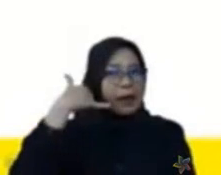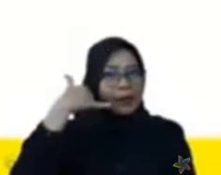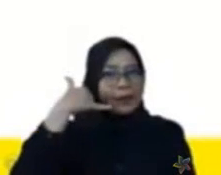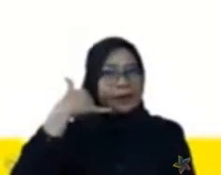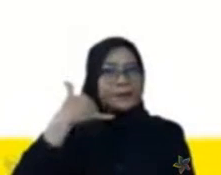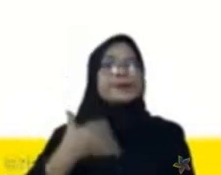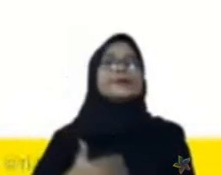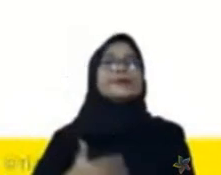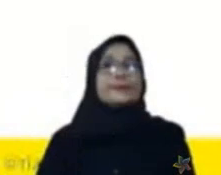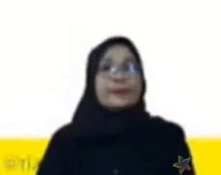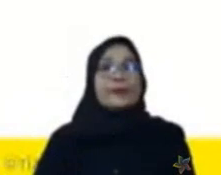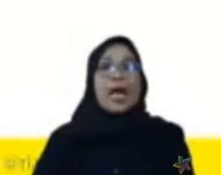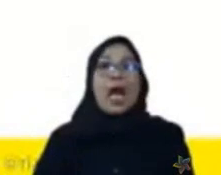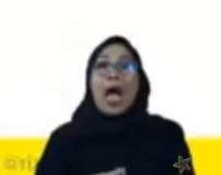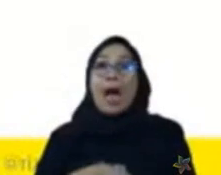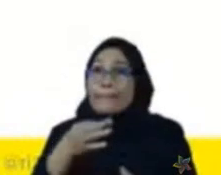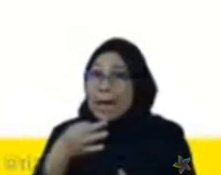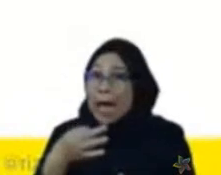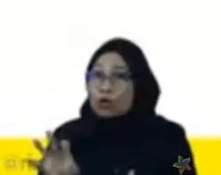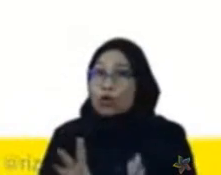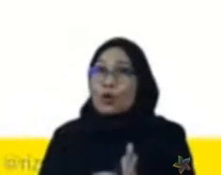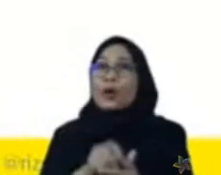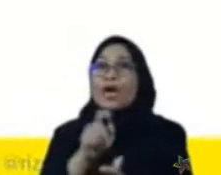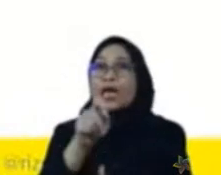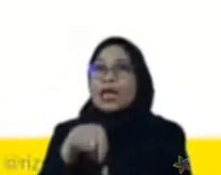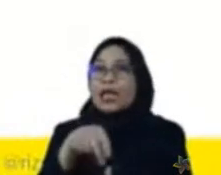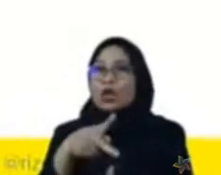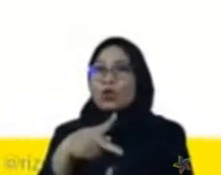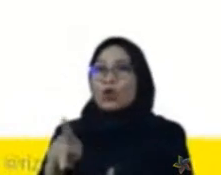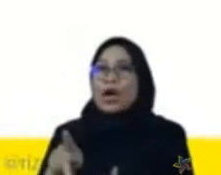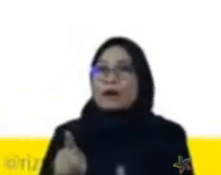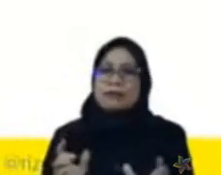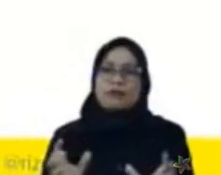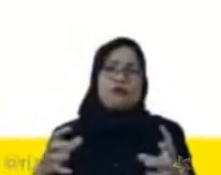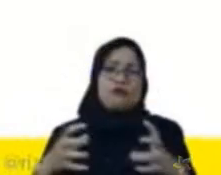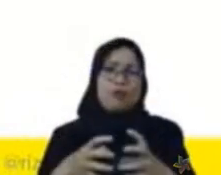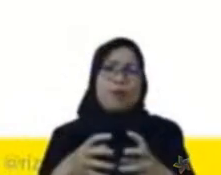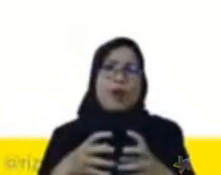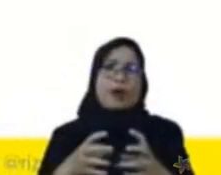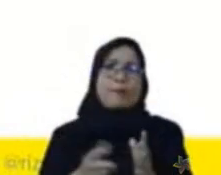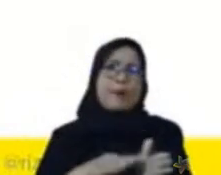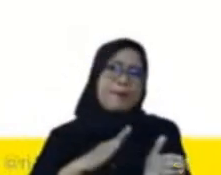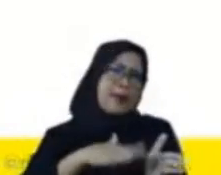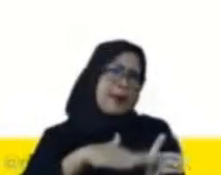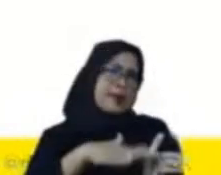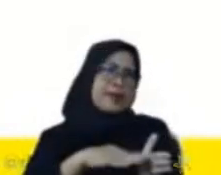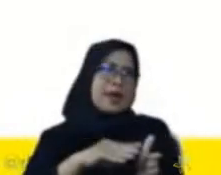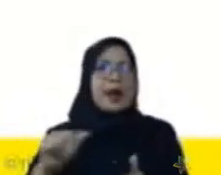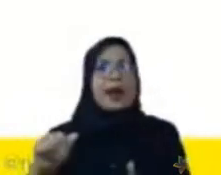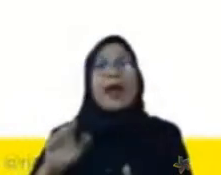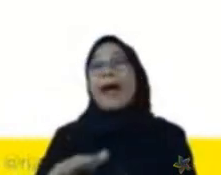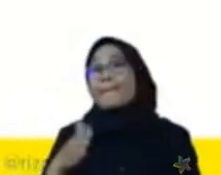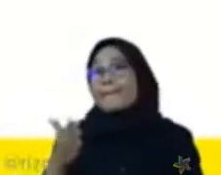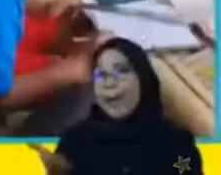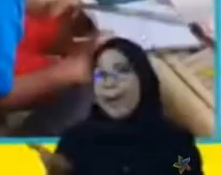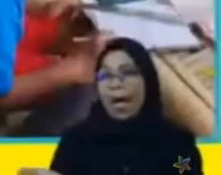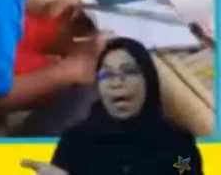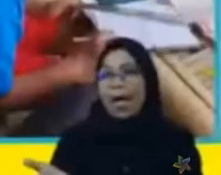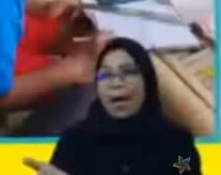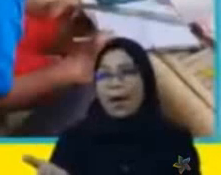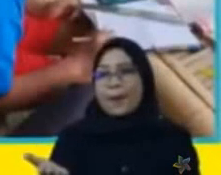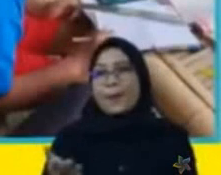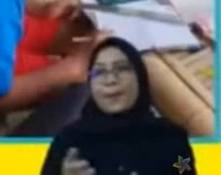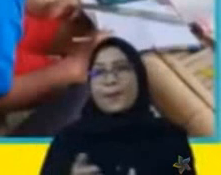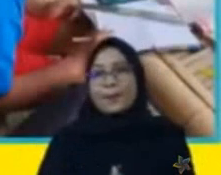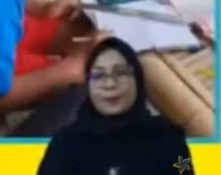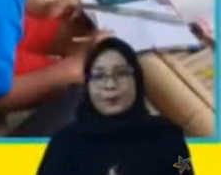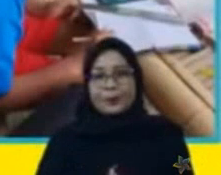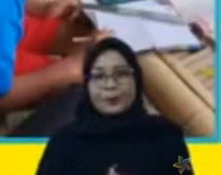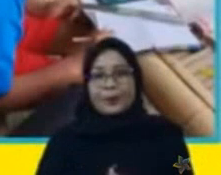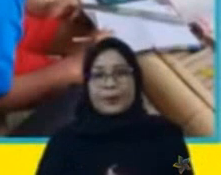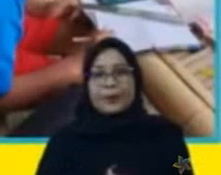terjadi. Kemudian baru menentukan cakupan pembelajarannya apa yang mau dibahas. Lanjut.